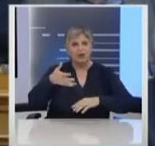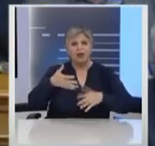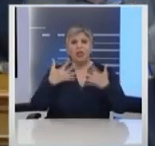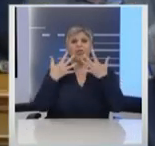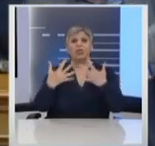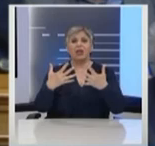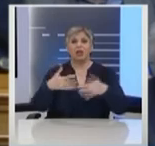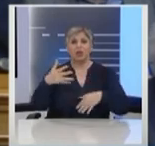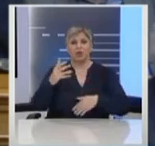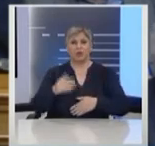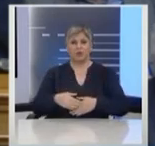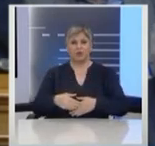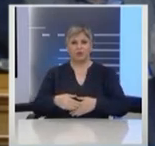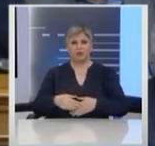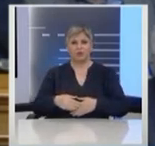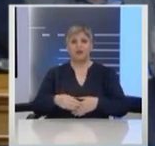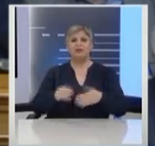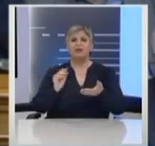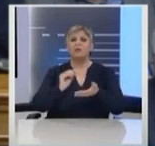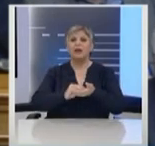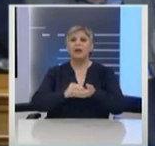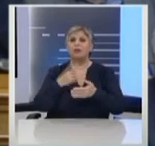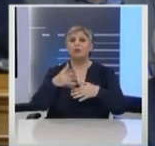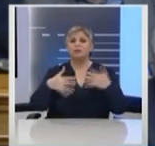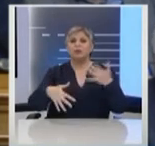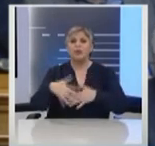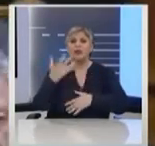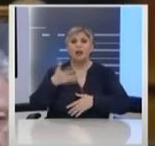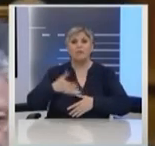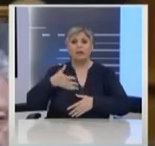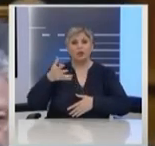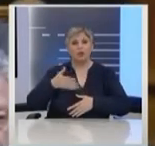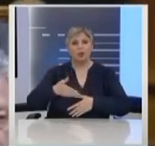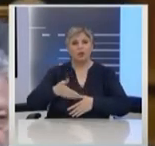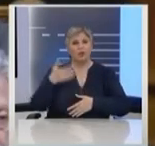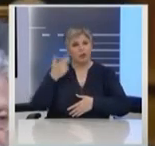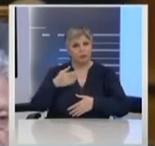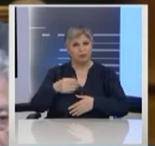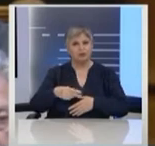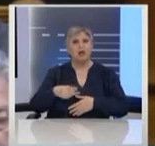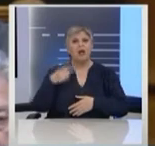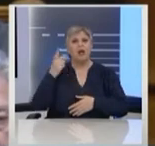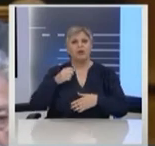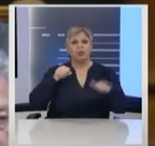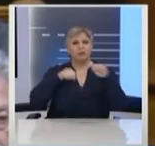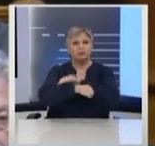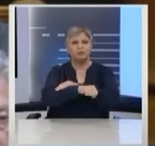δυνατότητα με δικαστική απόφαση στα 15 χρόνια να μπαίνουν φυλακοί ανήλικοι.